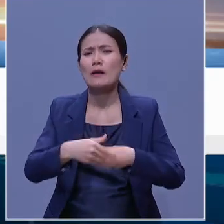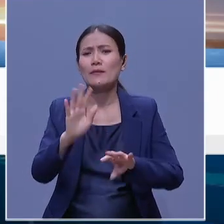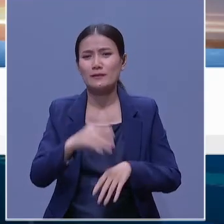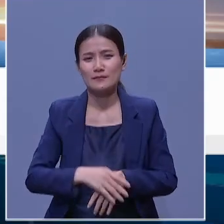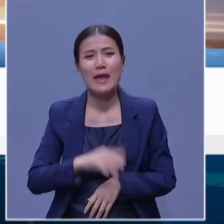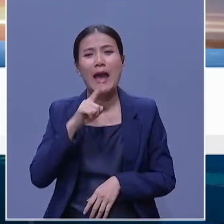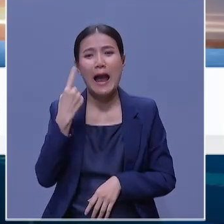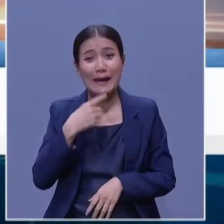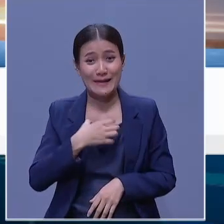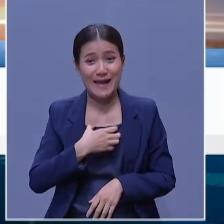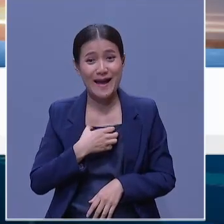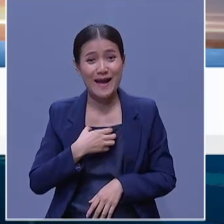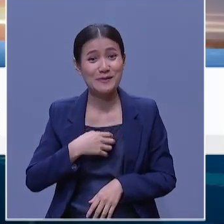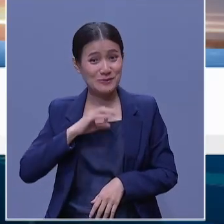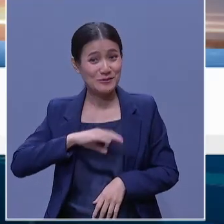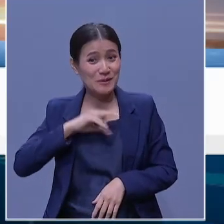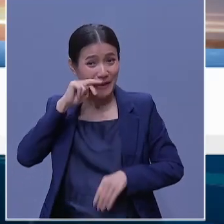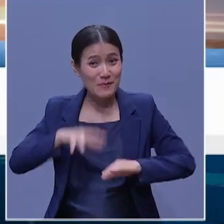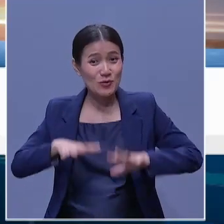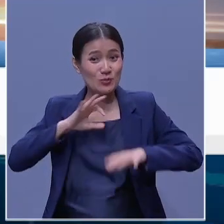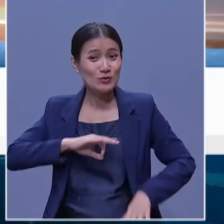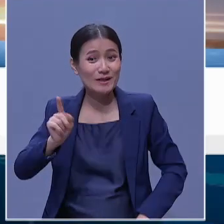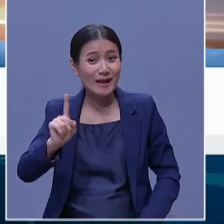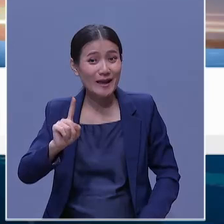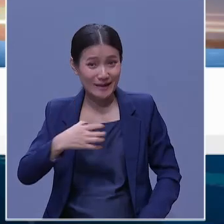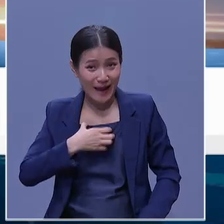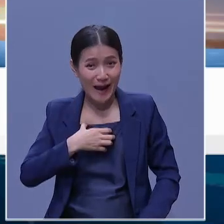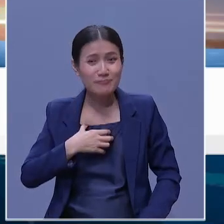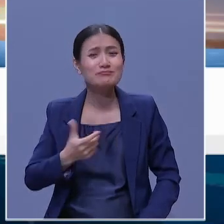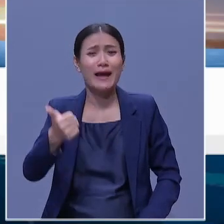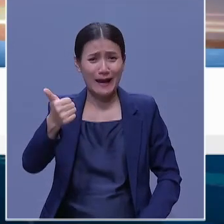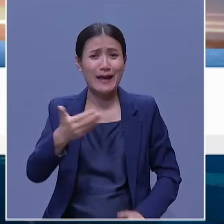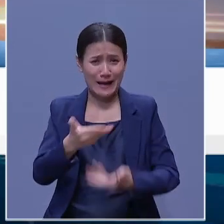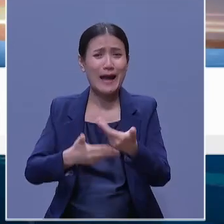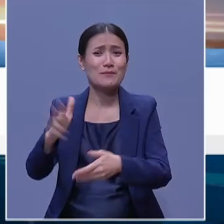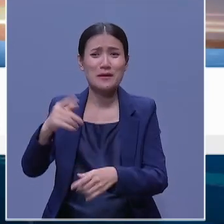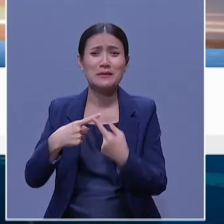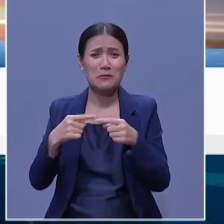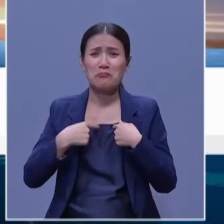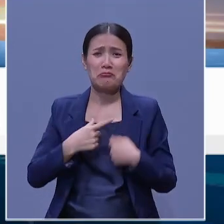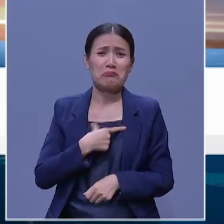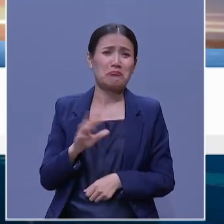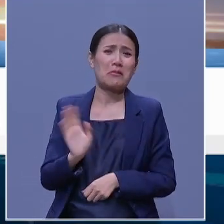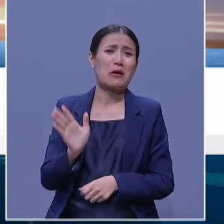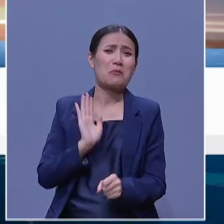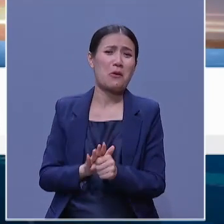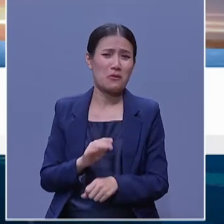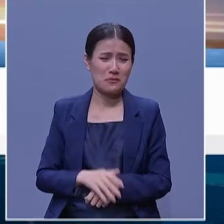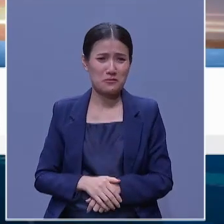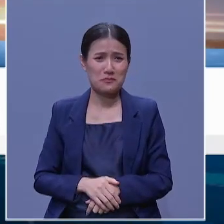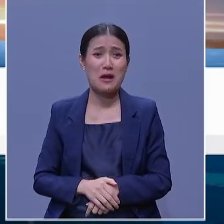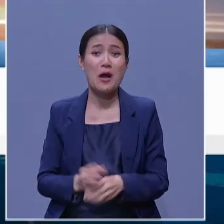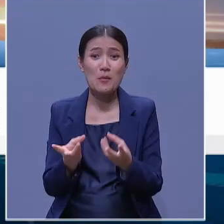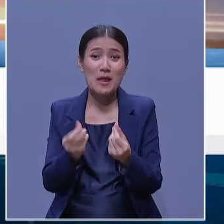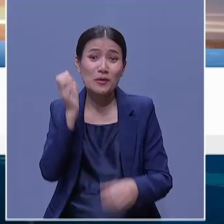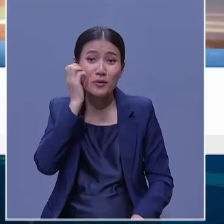สก็มาเดี๋ยวผมไม่ชอบแล ้ ว ผมไม่เอาแล้ว ปิด ป้ายขายแล้ว ครับผม ติดต่อได้ตามเบอร์นี้ที่ว่าเลยใช่ไหม